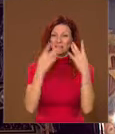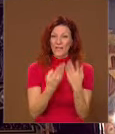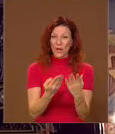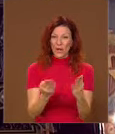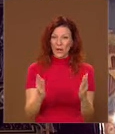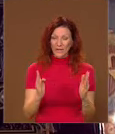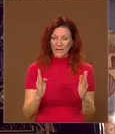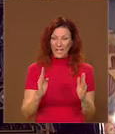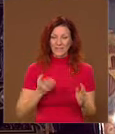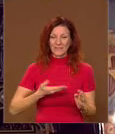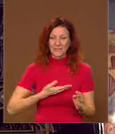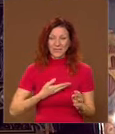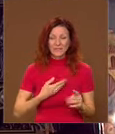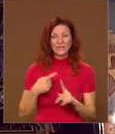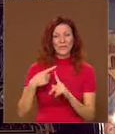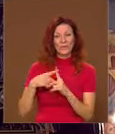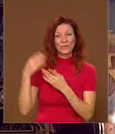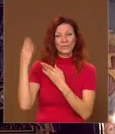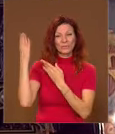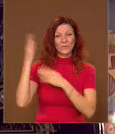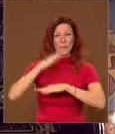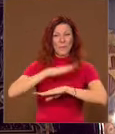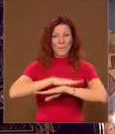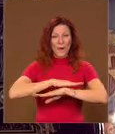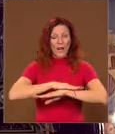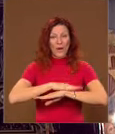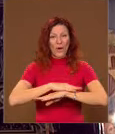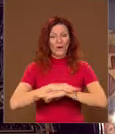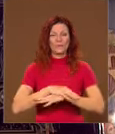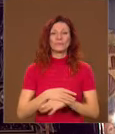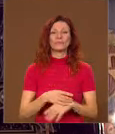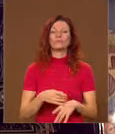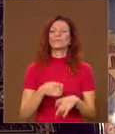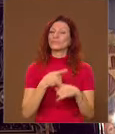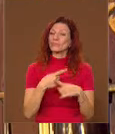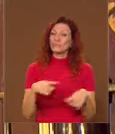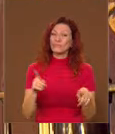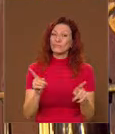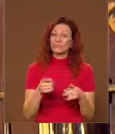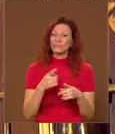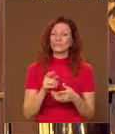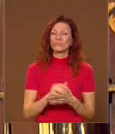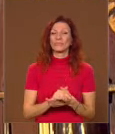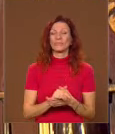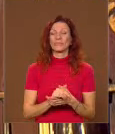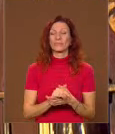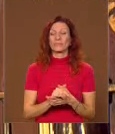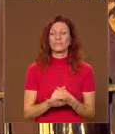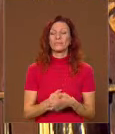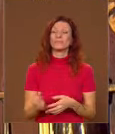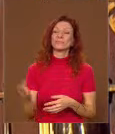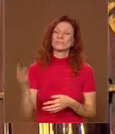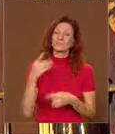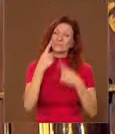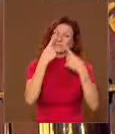от балкона под диригентството на доктор Стоян Малинов.